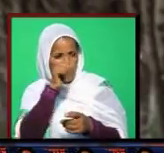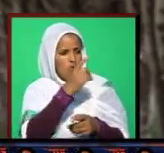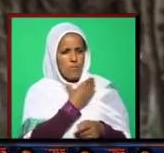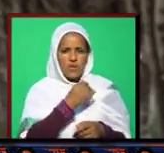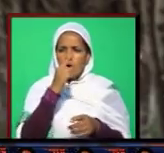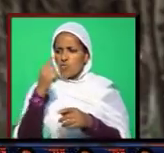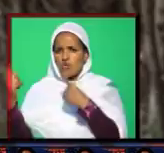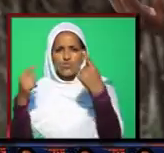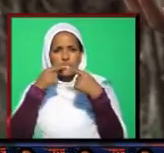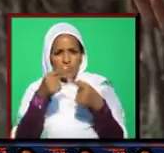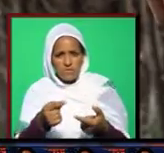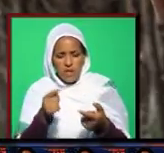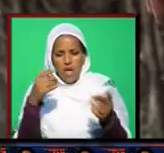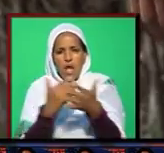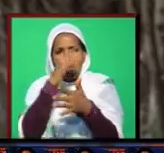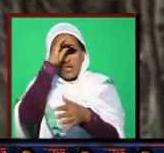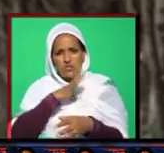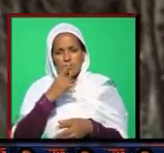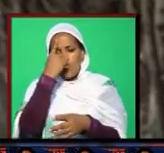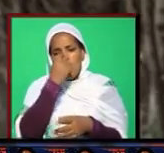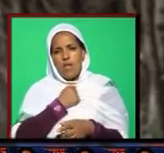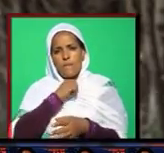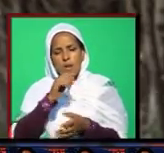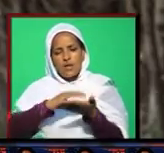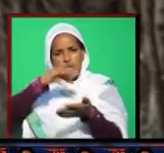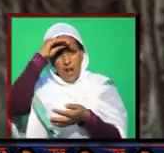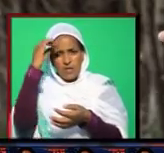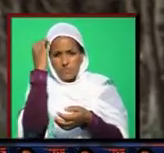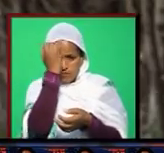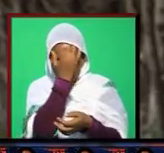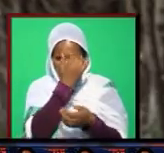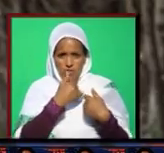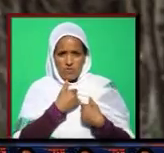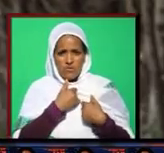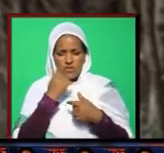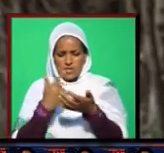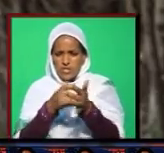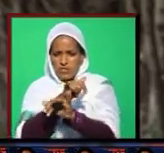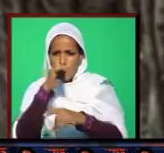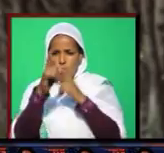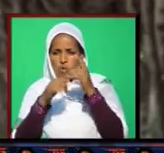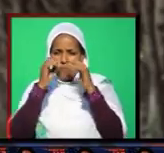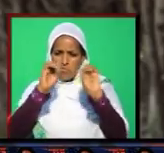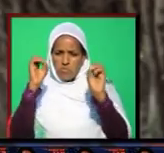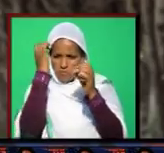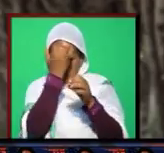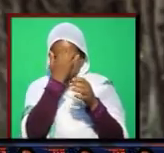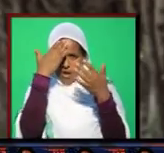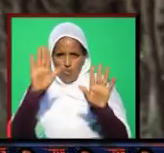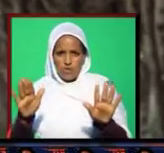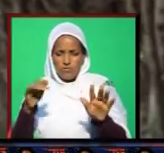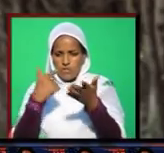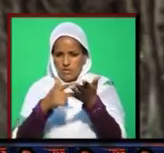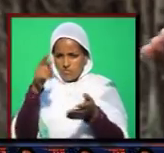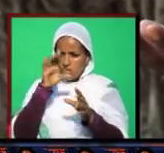አንዱም ትግርኛ፣ አንዱም አማርኛ፣ አንዱም አንዱ ከተናገረ አዲስ ሰው ያላመነ ያልተማረ እነዚያን ቋንቋዎች የማያውቃቸው